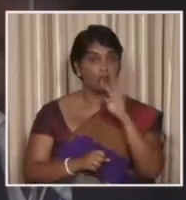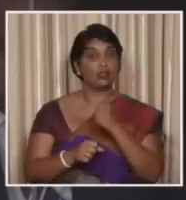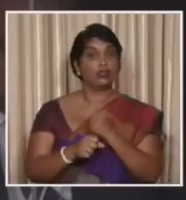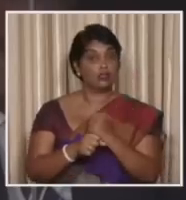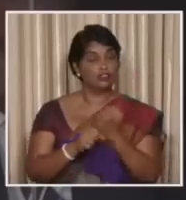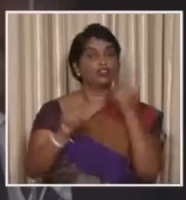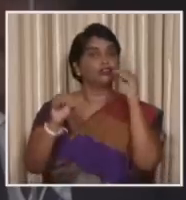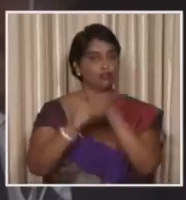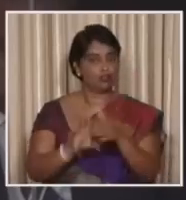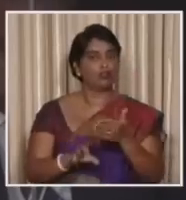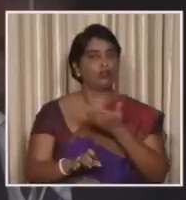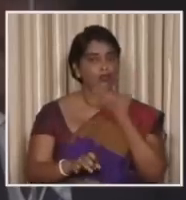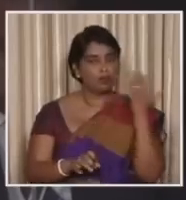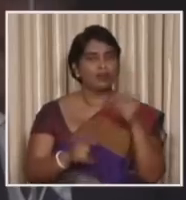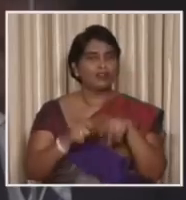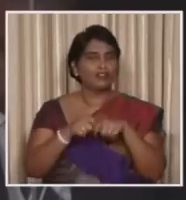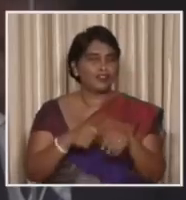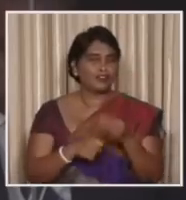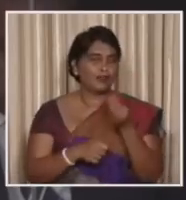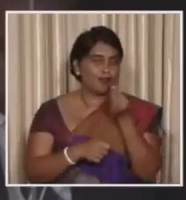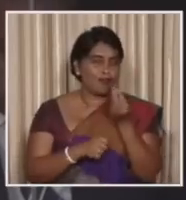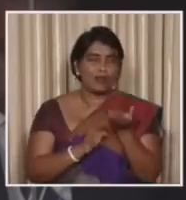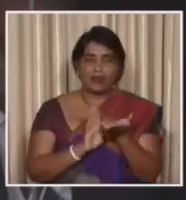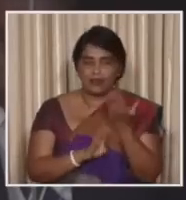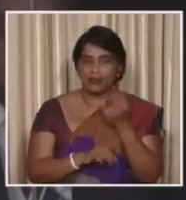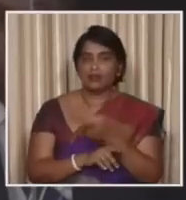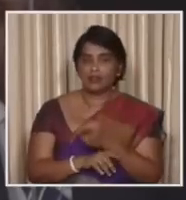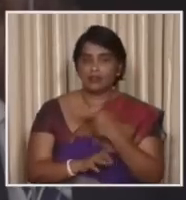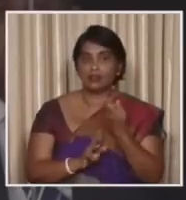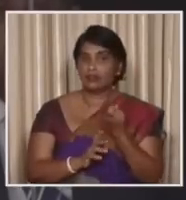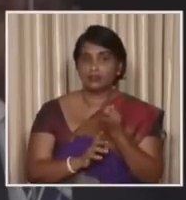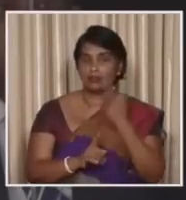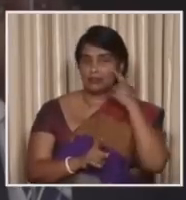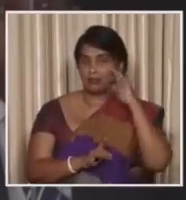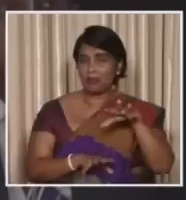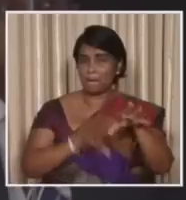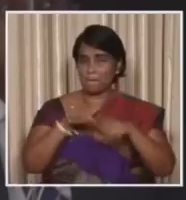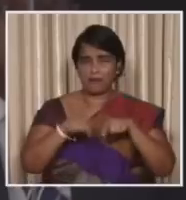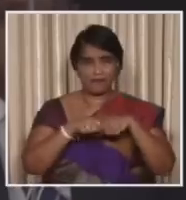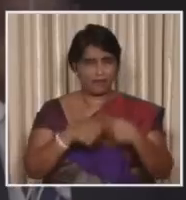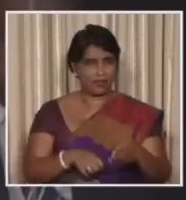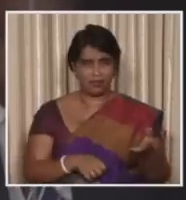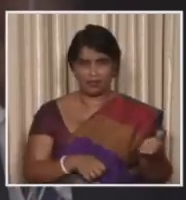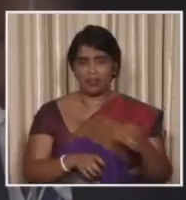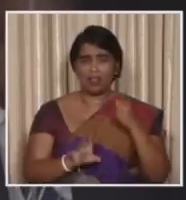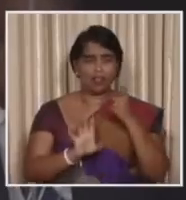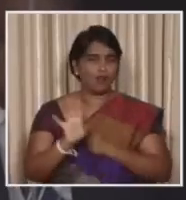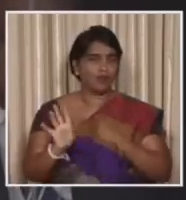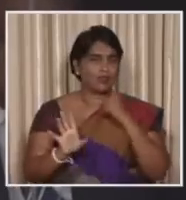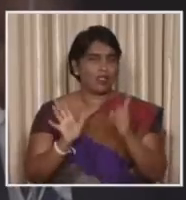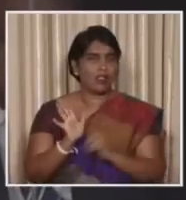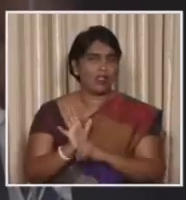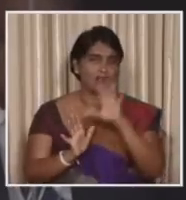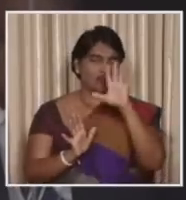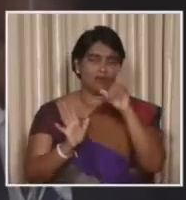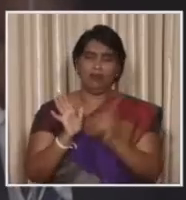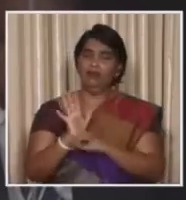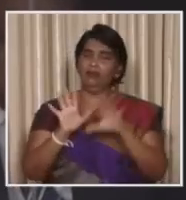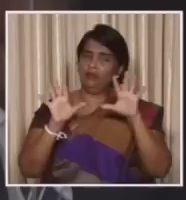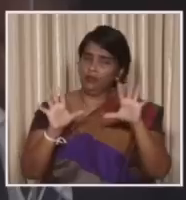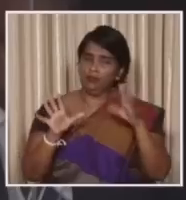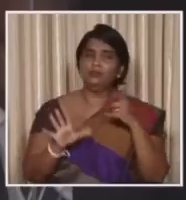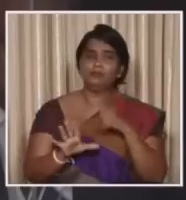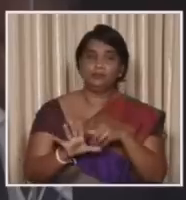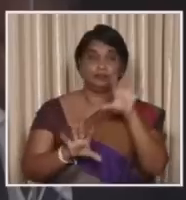කරන්න පුළුවන්. පොඩි වියදමක් වැඩියෙන් යන්නේ. මේ රටේ සල්ලි අවභාවිතා වෙන විදියට වර්ෂයකට ලක්ෂ 5ක් 10ක් ගියත්